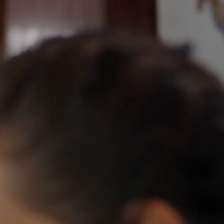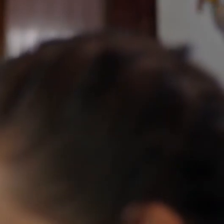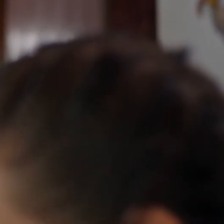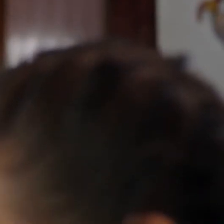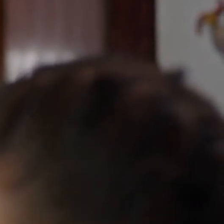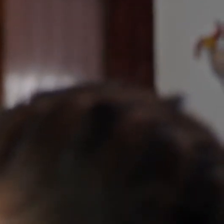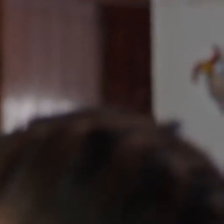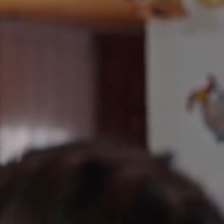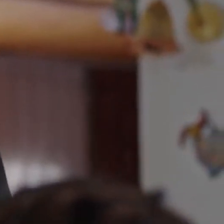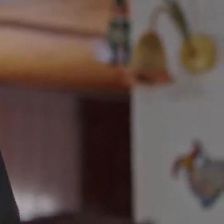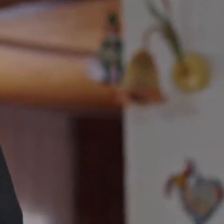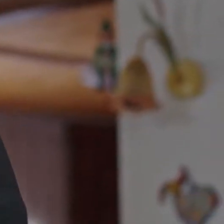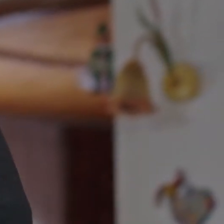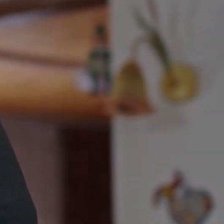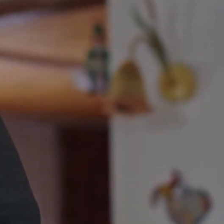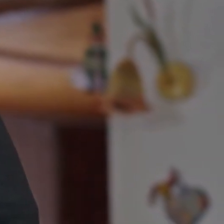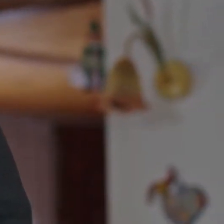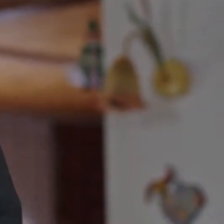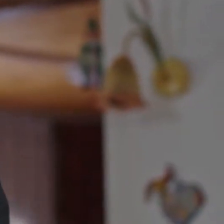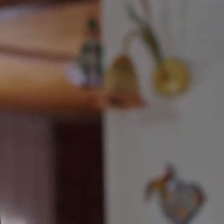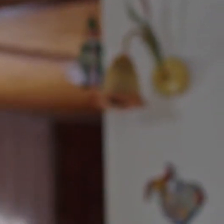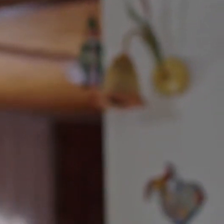Pişman, kaşları düşük ağlamaklı halde kalktı.